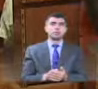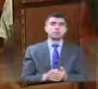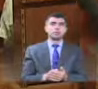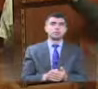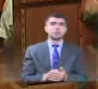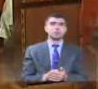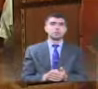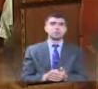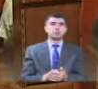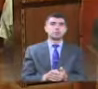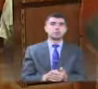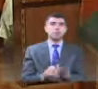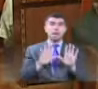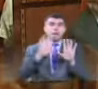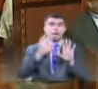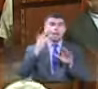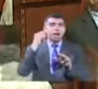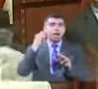العشر الأواخر سيد الرئيس،